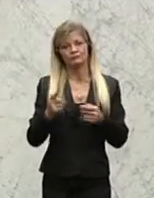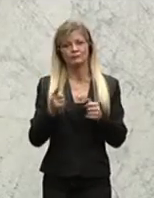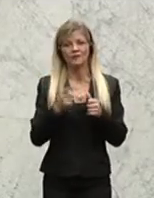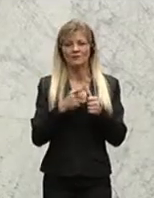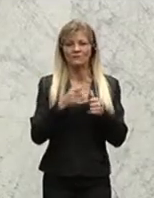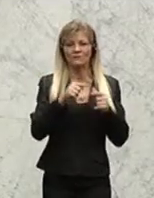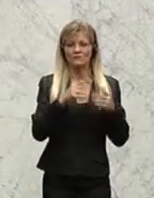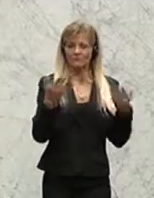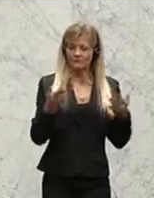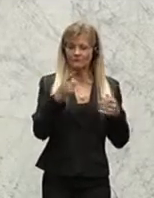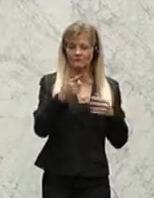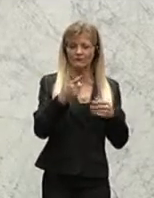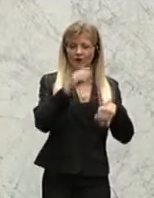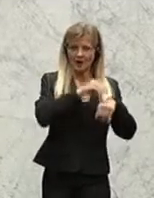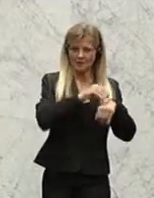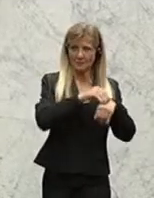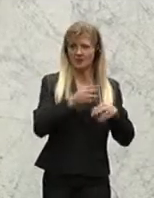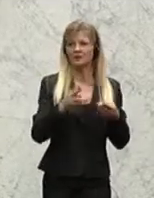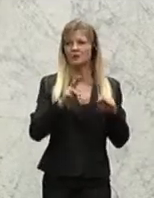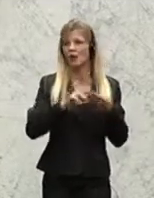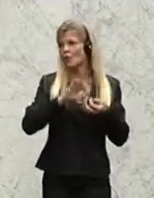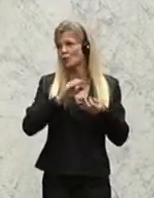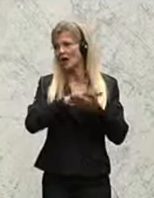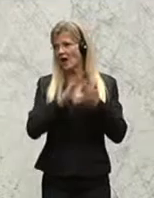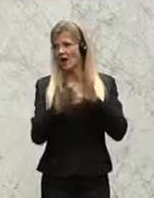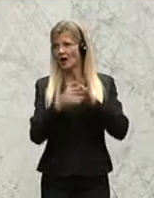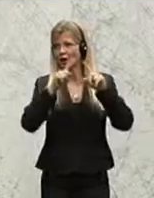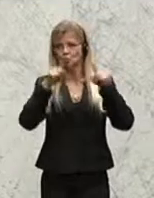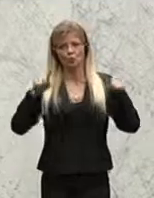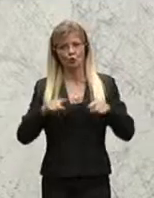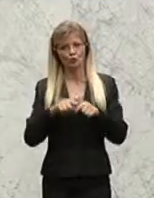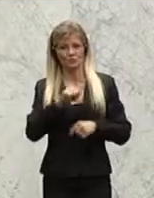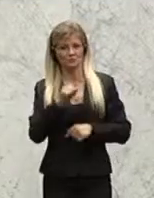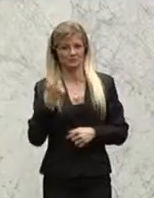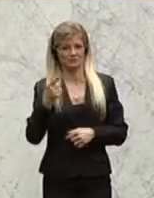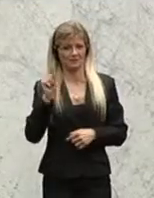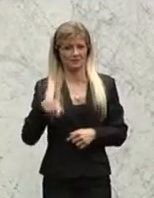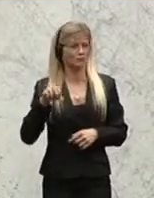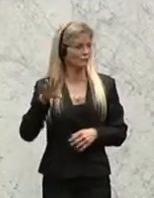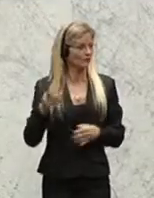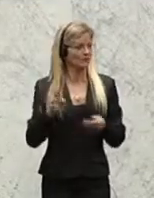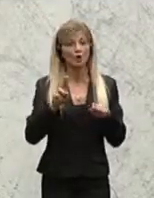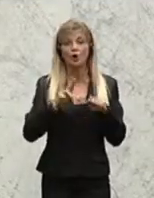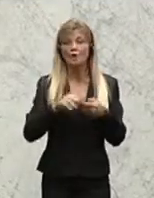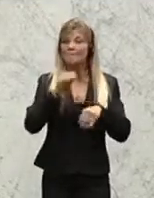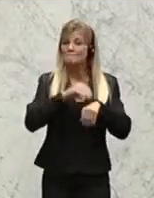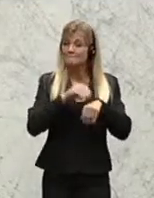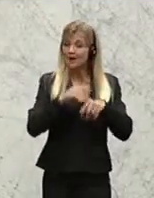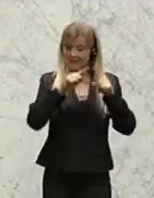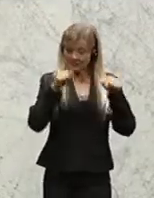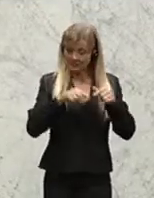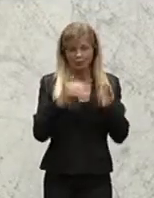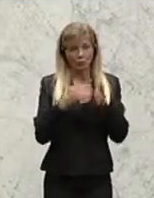bei der Heiratsurkunde, Umsetzung bis Jahresende 2015. Entfall der Vorlage des Meldezettels im